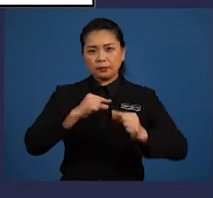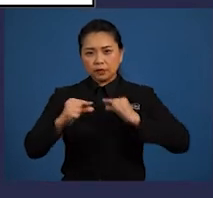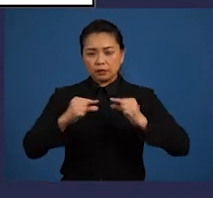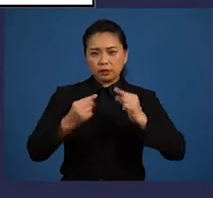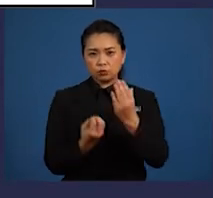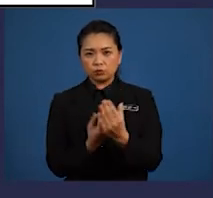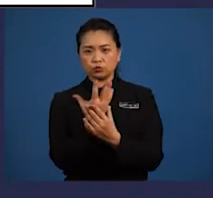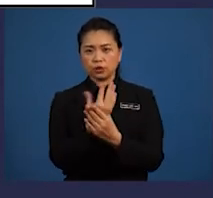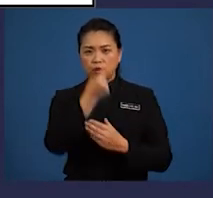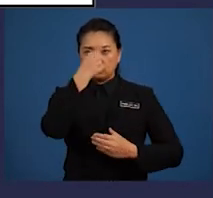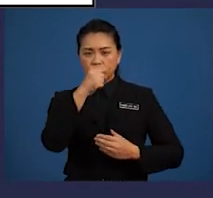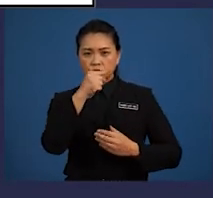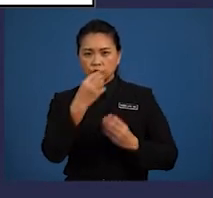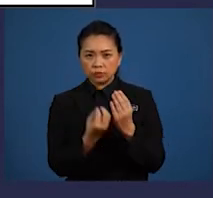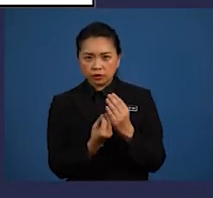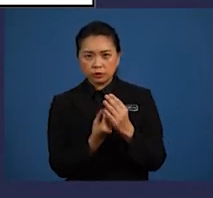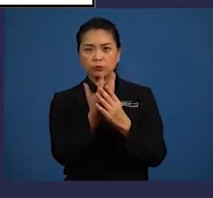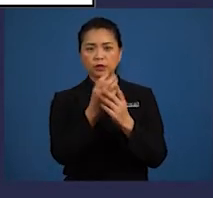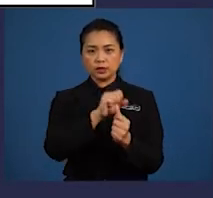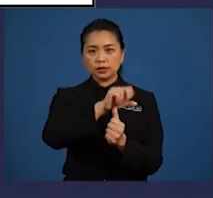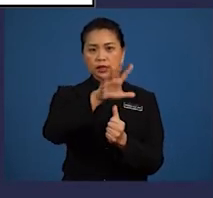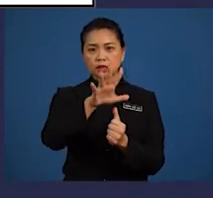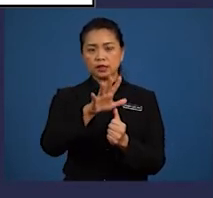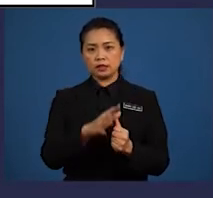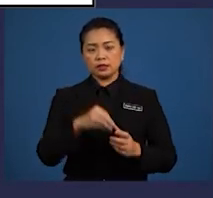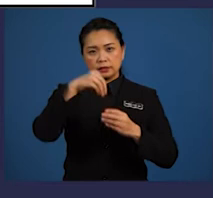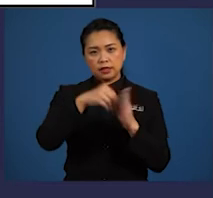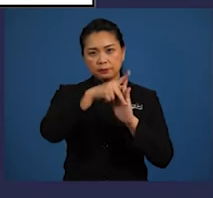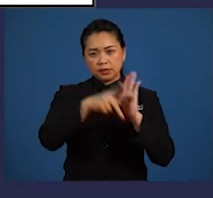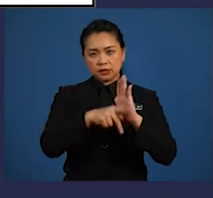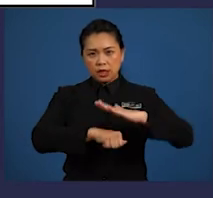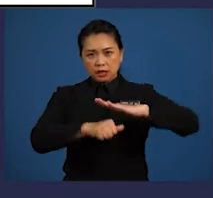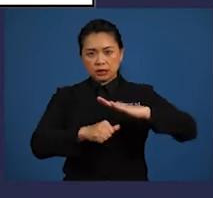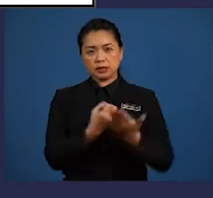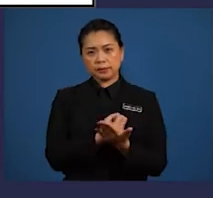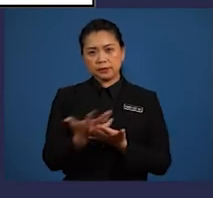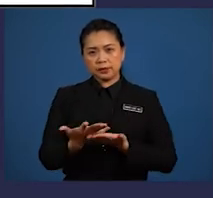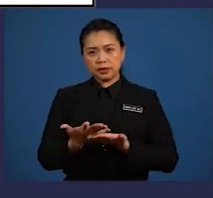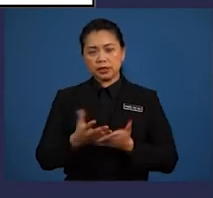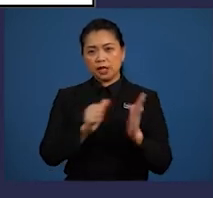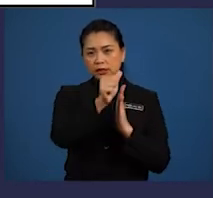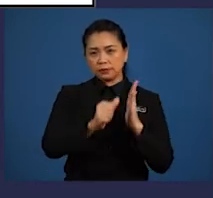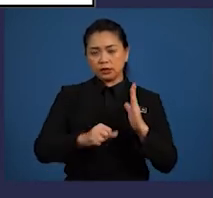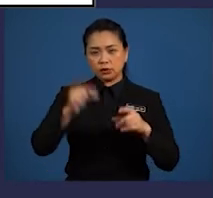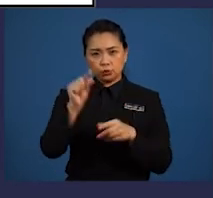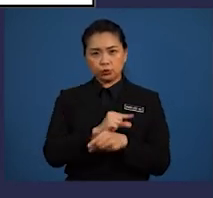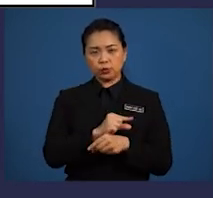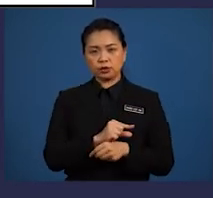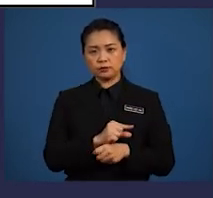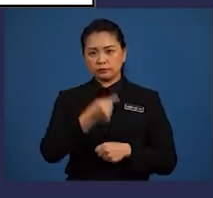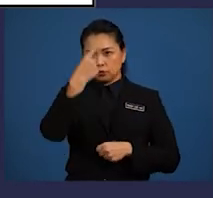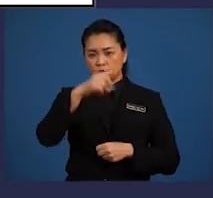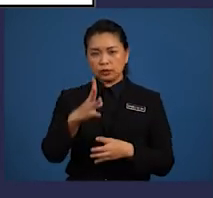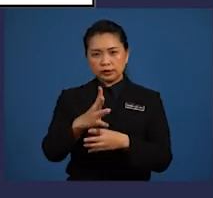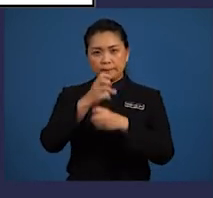yang diwujudkan Untuk menimbulkan kesan dalam prinsip asas media animasi digunakan